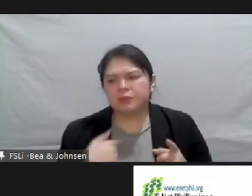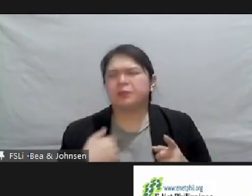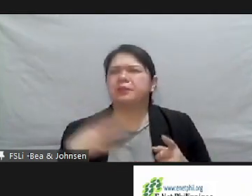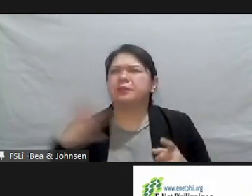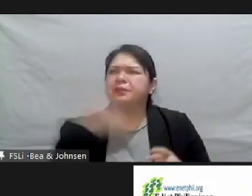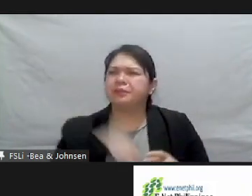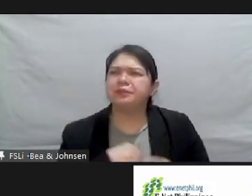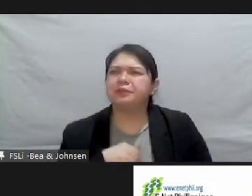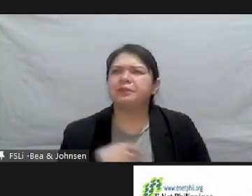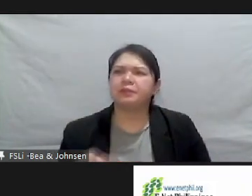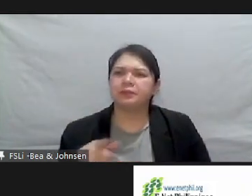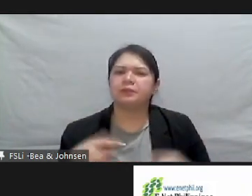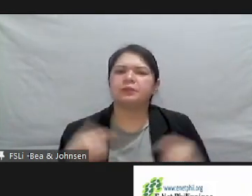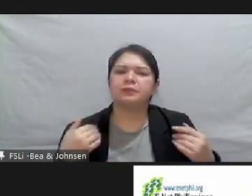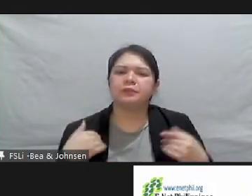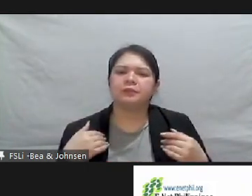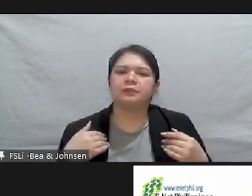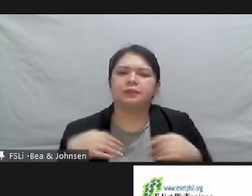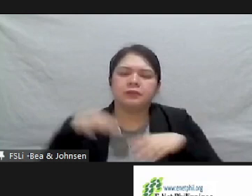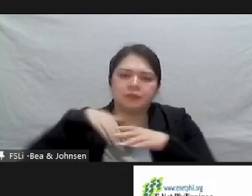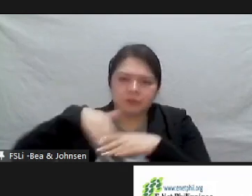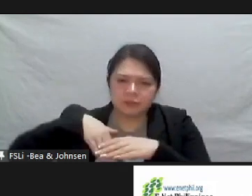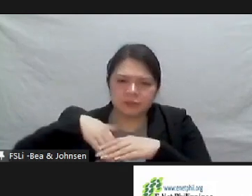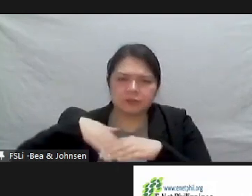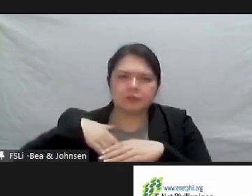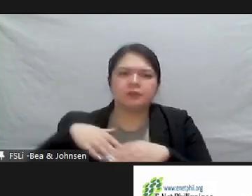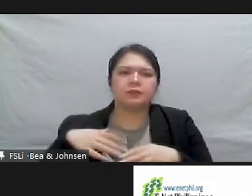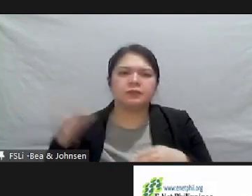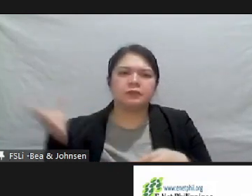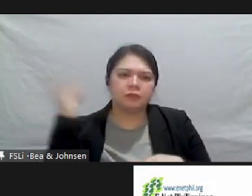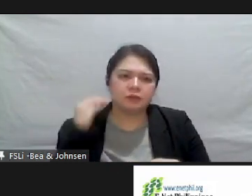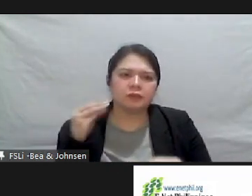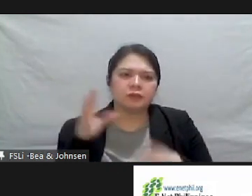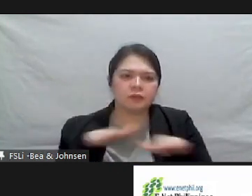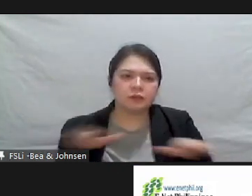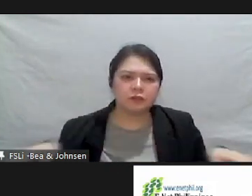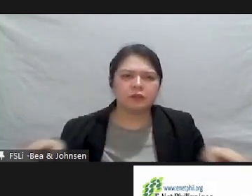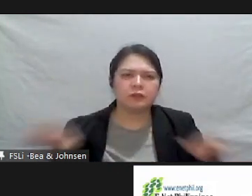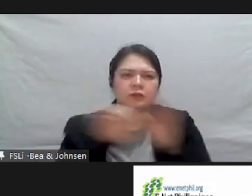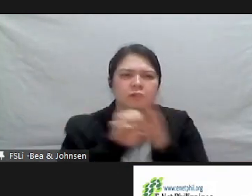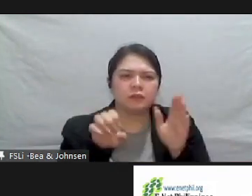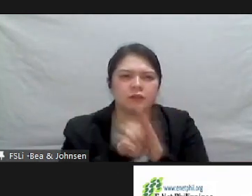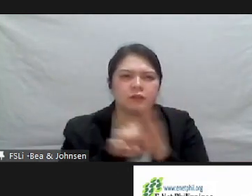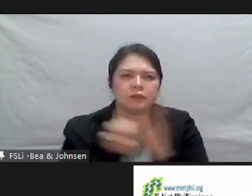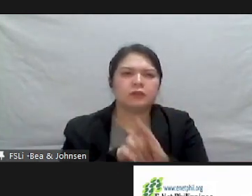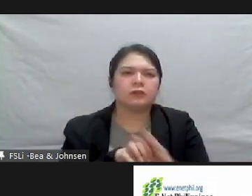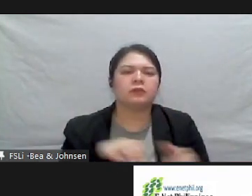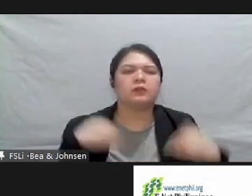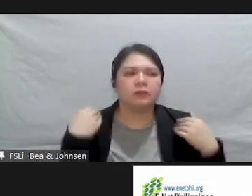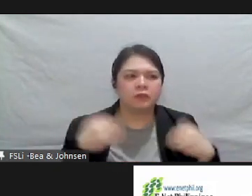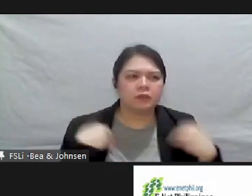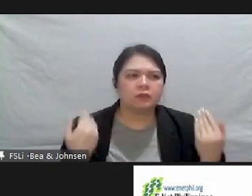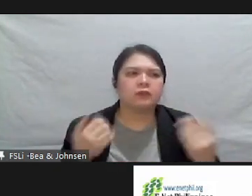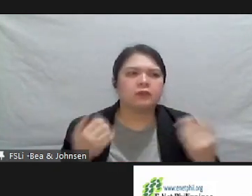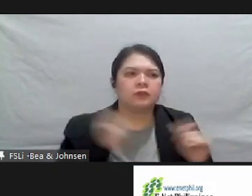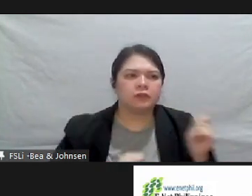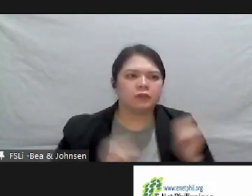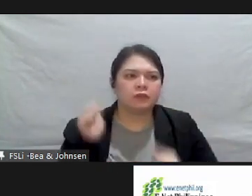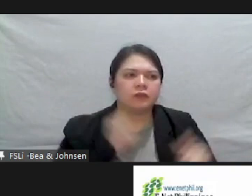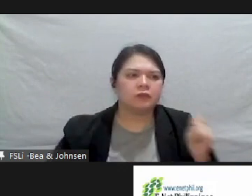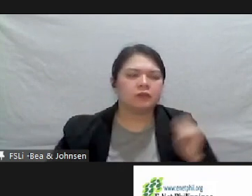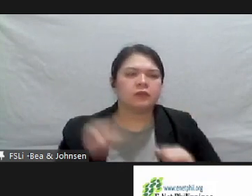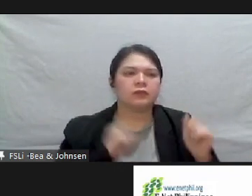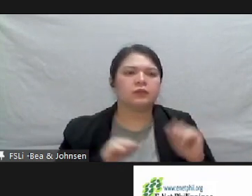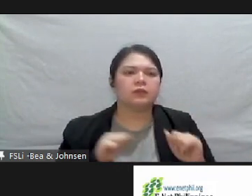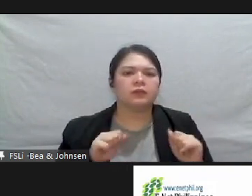na magkaroon din ng espasyo para pakinggan yung mga bata. Kasi halimbawa yung sa Youth Action Research ng Lakas Kabataan,